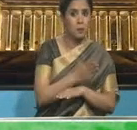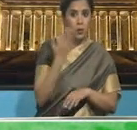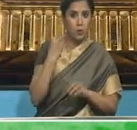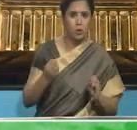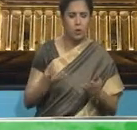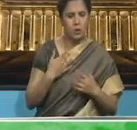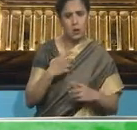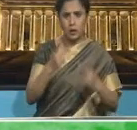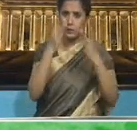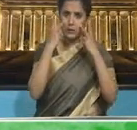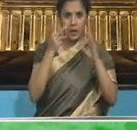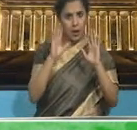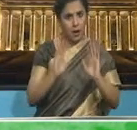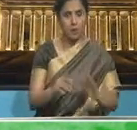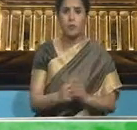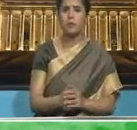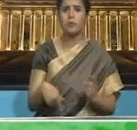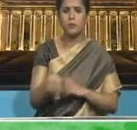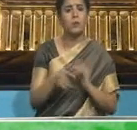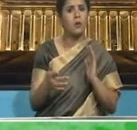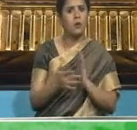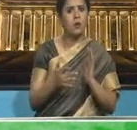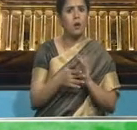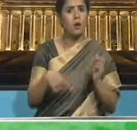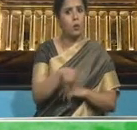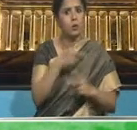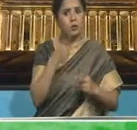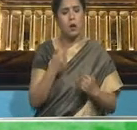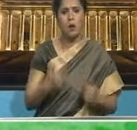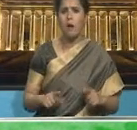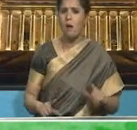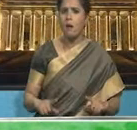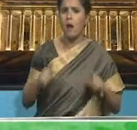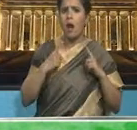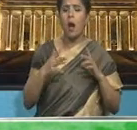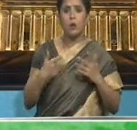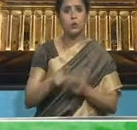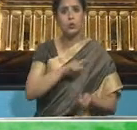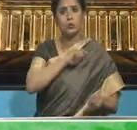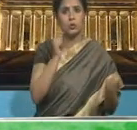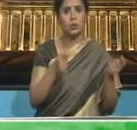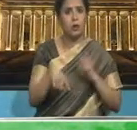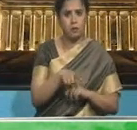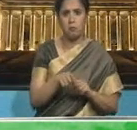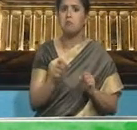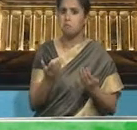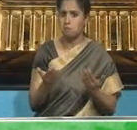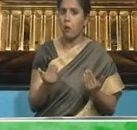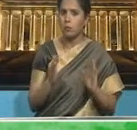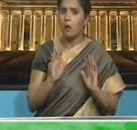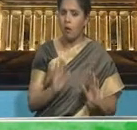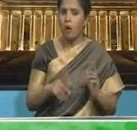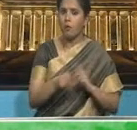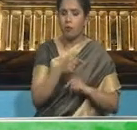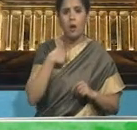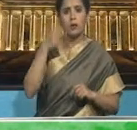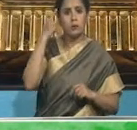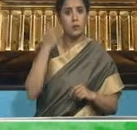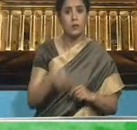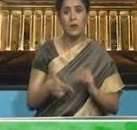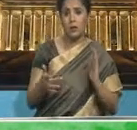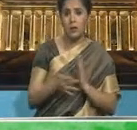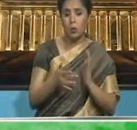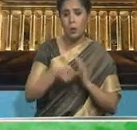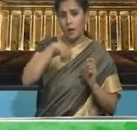ये देखने को मिला कि प्रौद्योगिकी में जीवन को बदलने की संभावनाएं होती है।